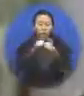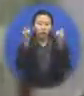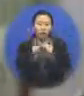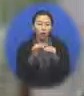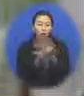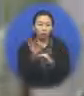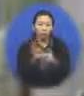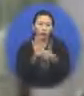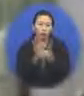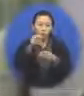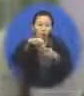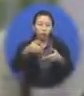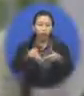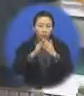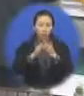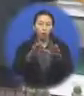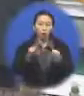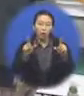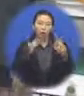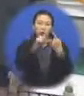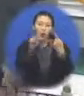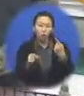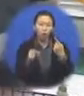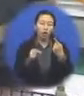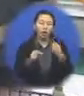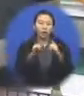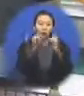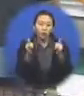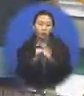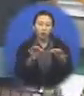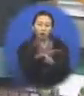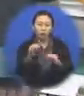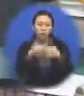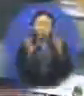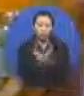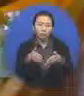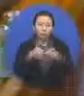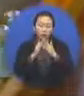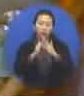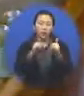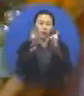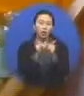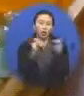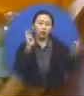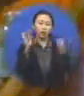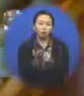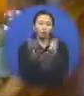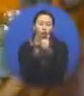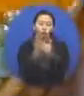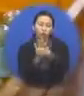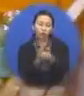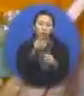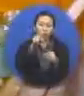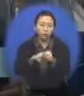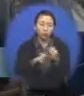충남 사회적 경제지원센터를 설립한 데 이어 올해 1월 태스크포스팀 형식의 사회적 경제팀을 신설해 사회적